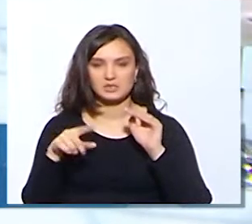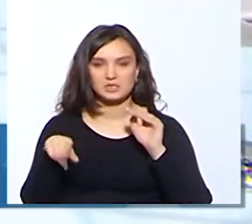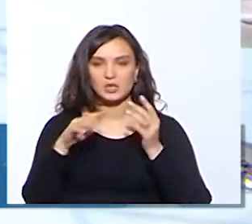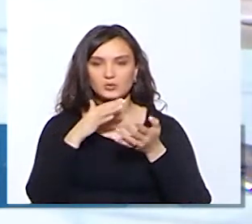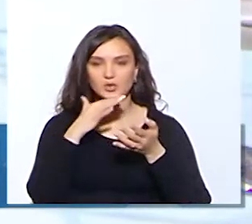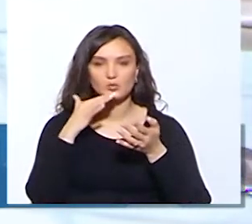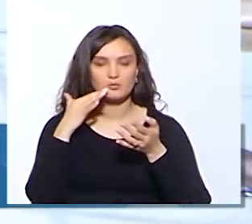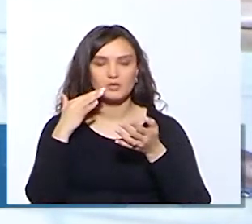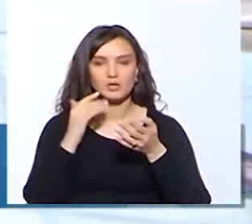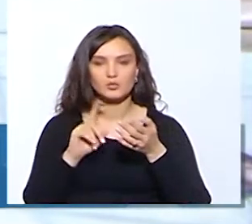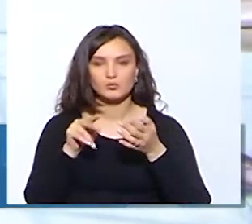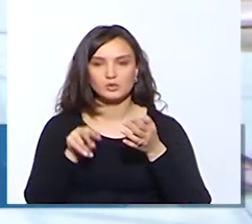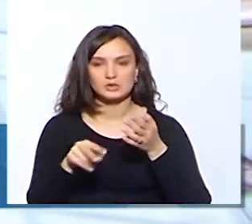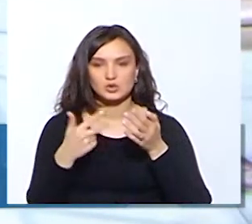რაოდენობა